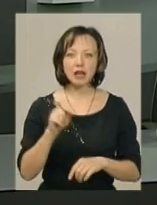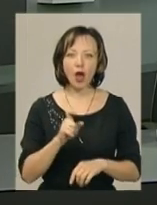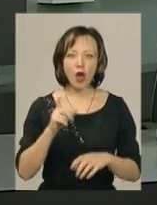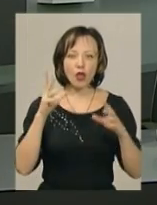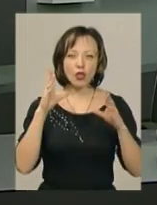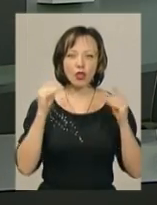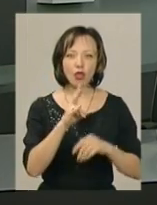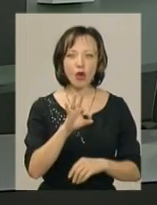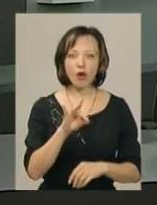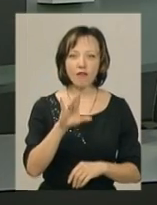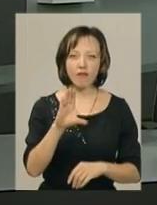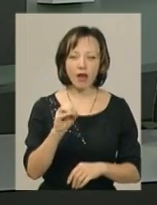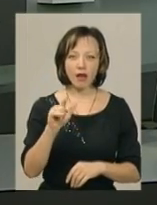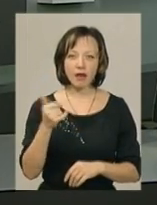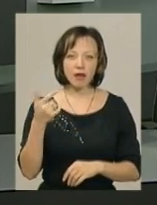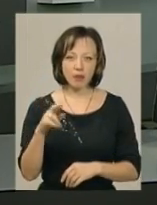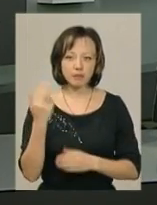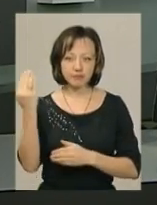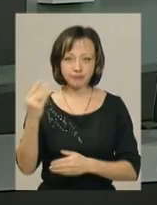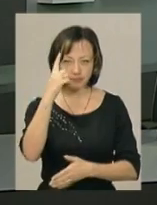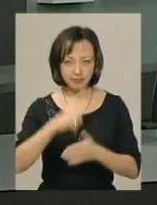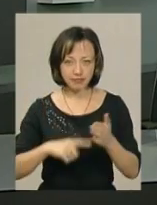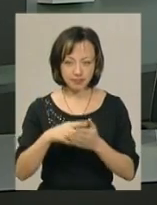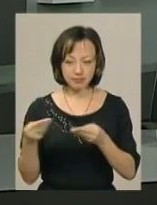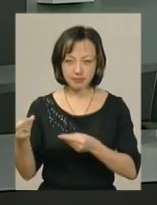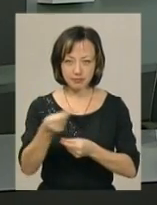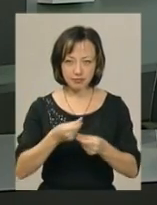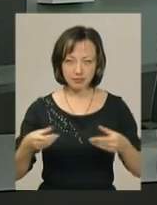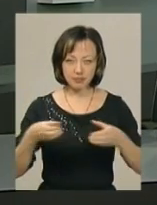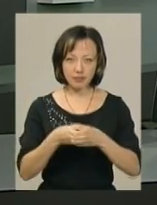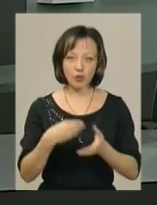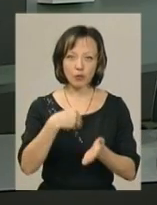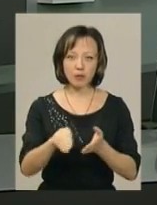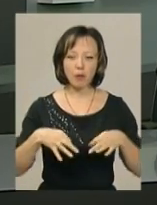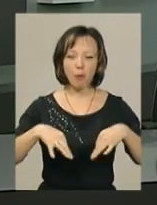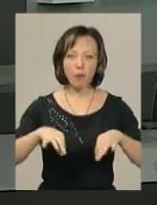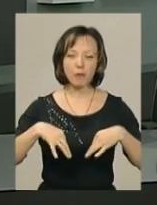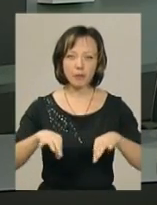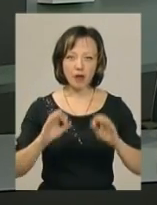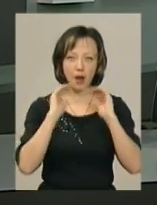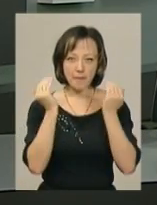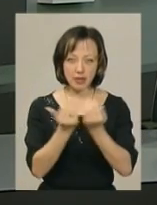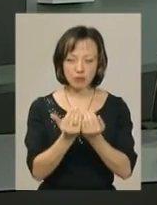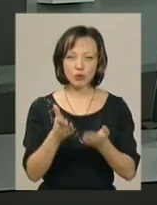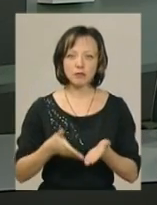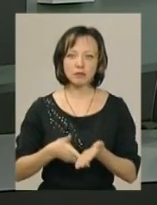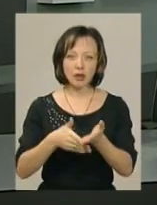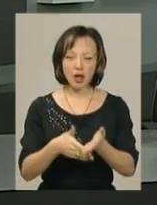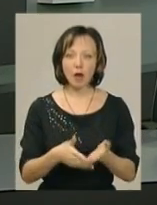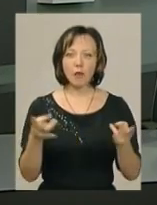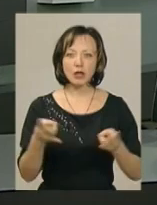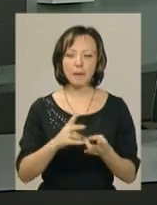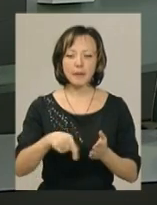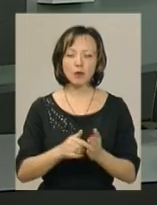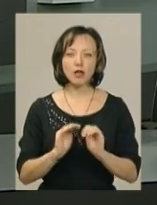Автомобіль купили за кошти тамтешніх парафіян. Наразі реанімобіль розмитнюють. Потім він слугуватиме для потреб міської